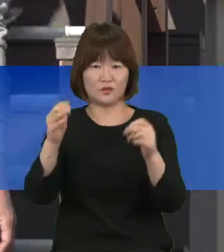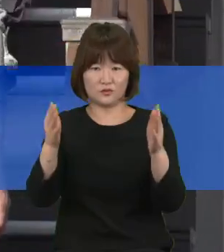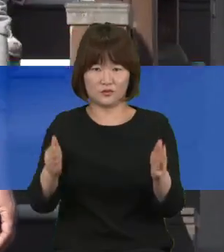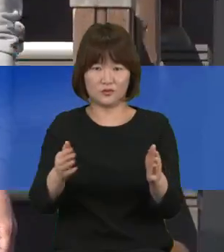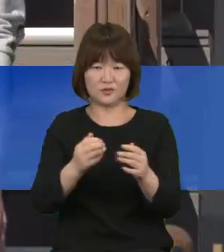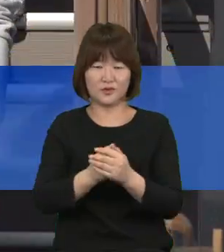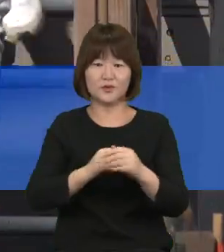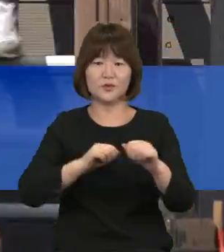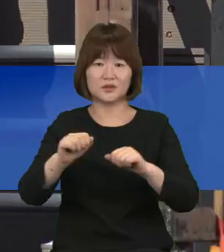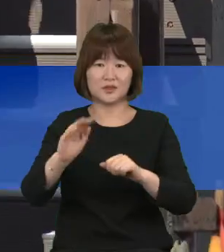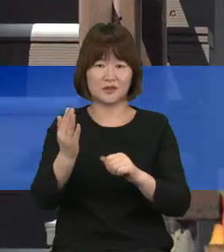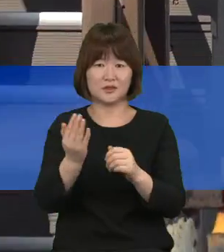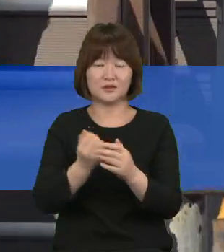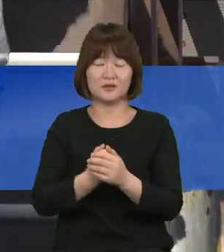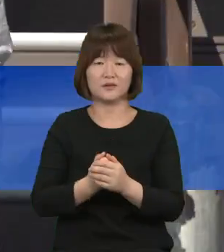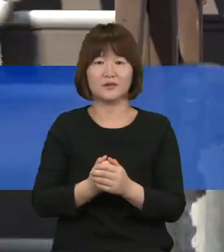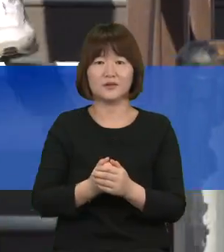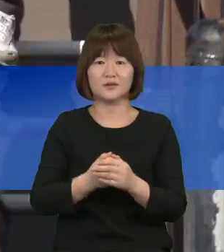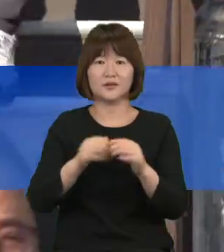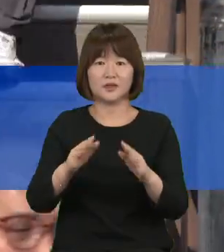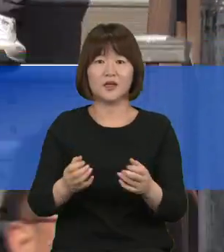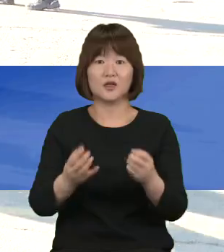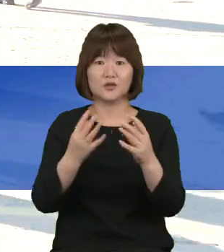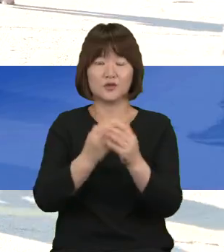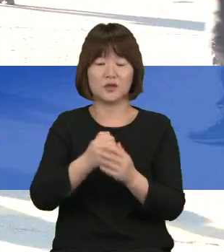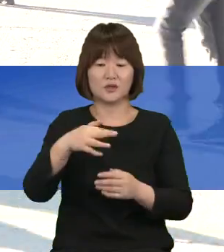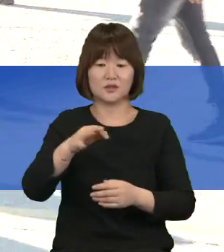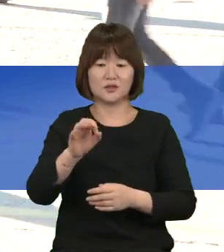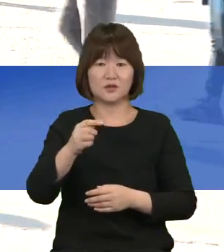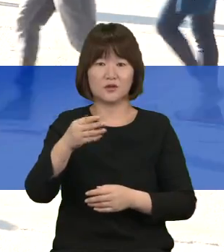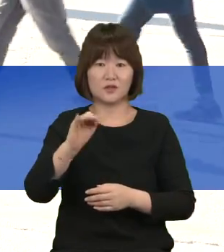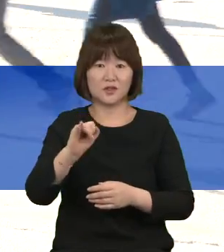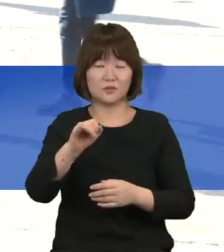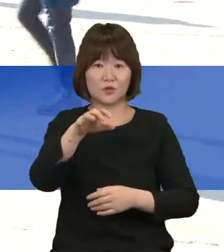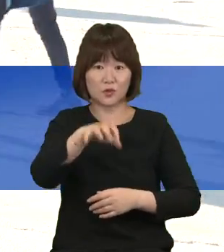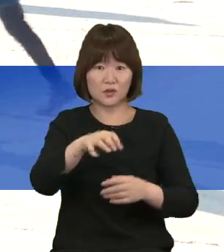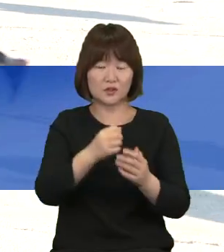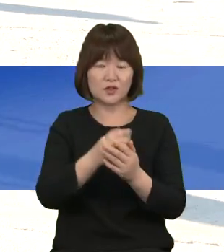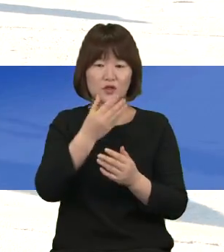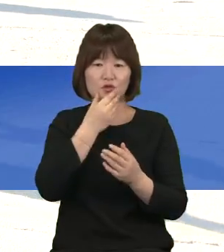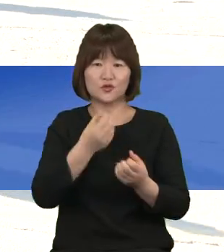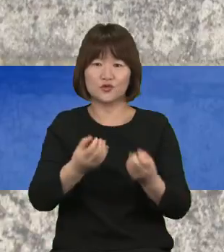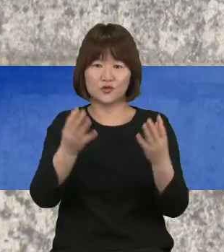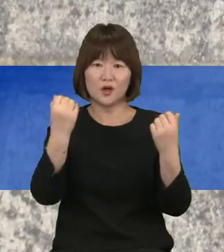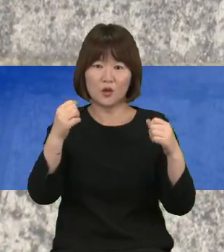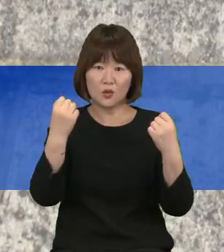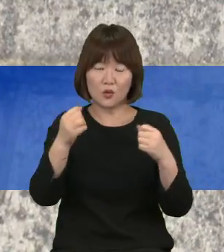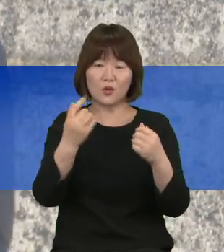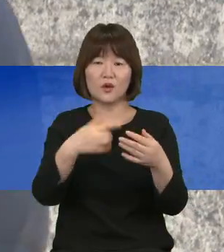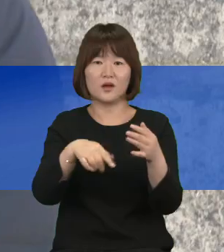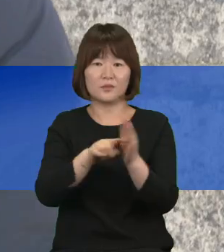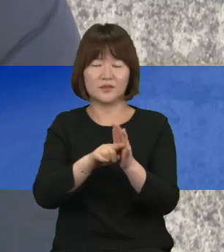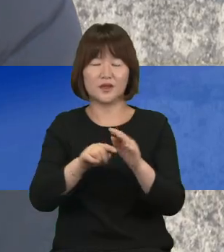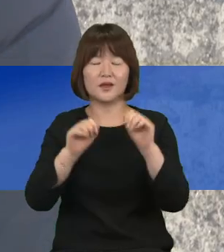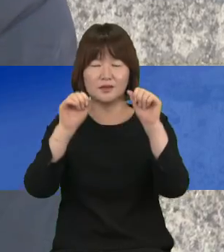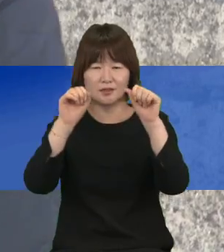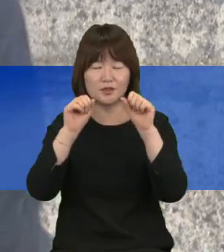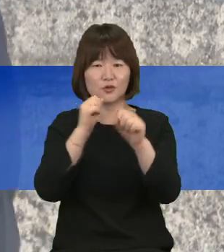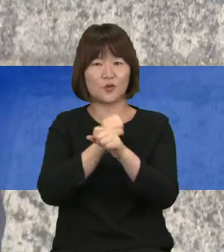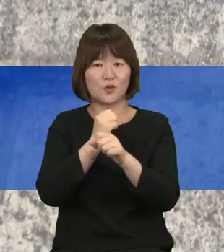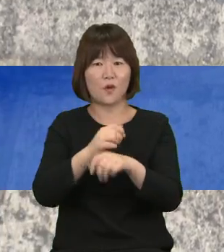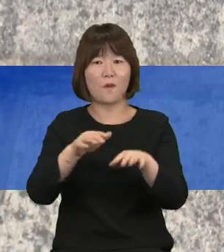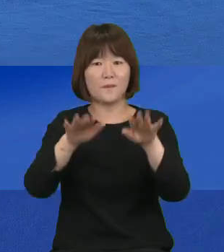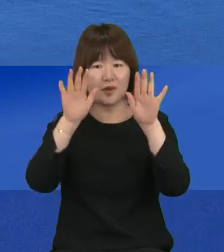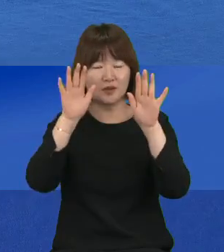12.6km 구간으로 진행됐습니다. 이날 축제는 청림운동장에서 디스코 카페, 축하 공연과 함께 몸풀기